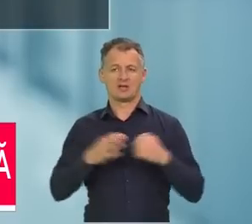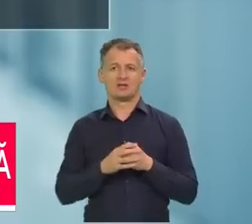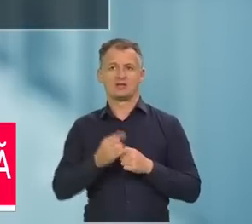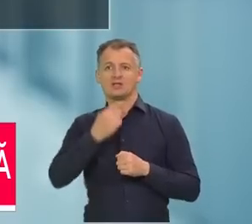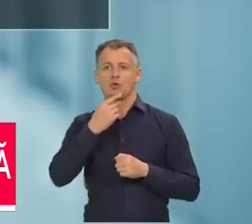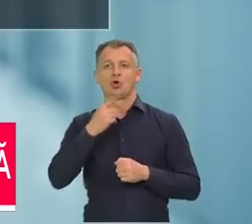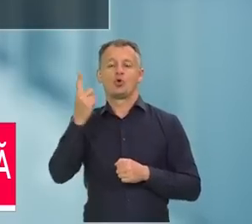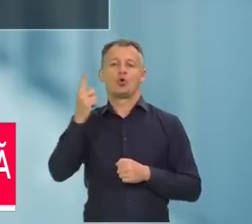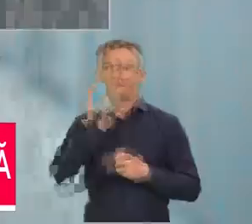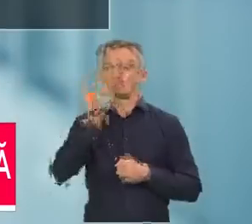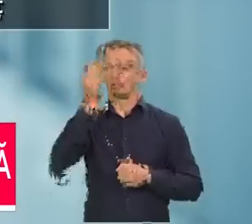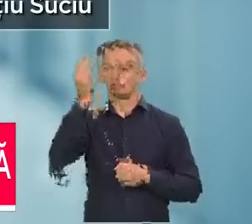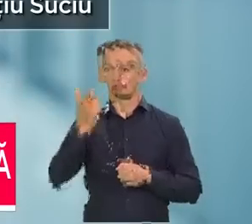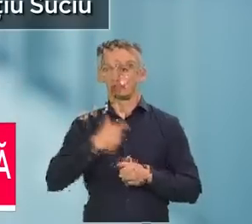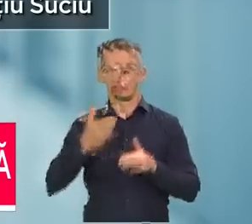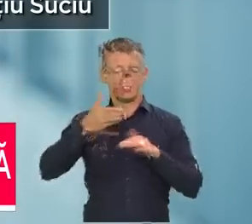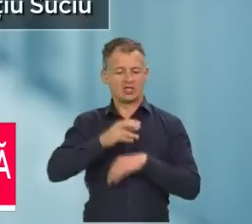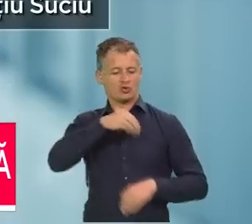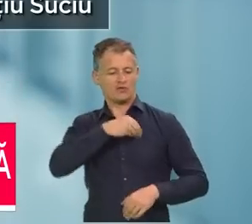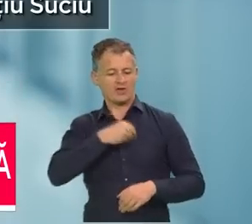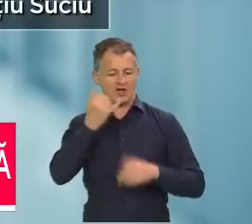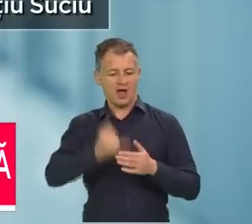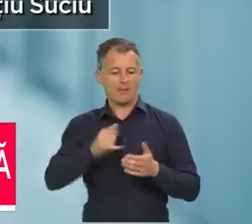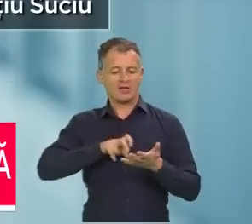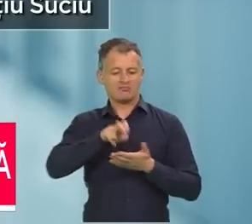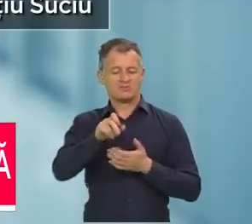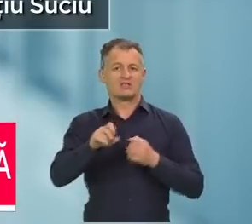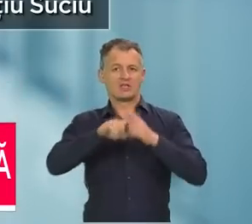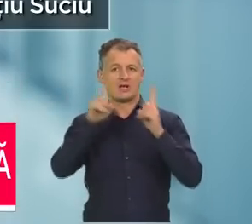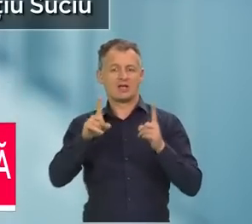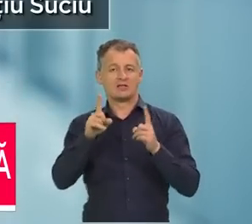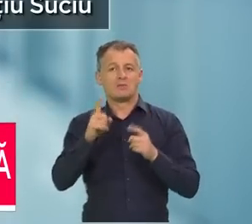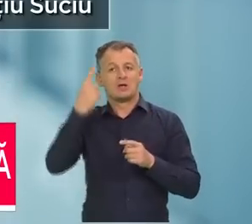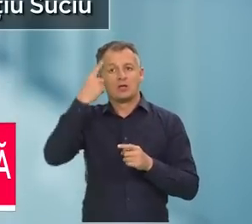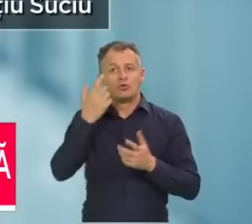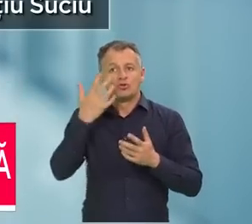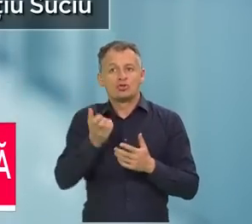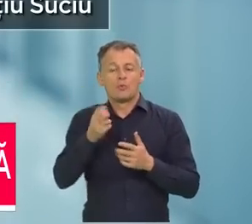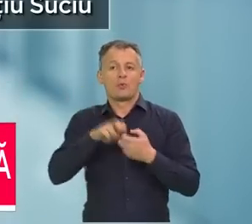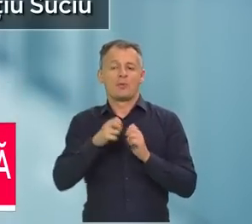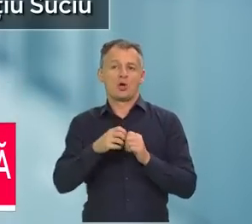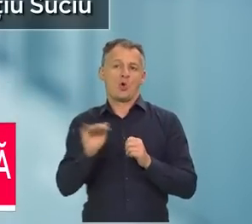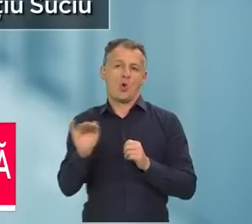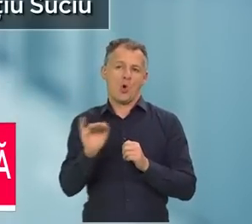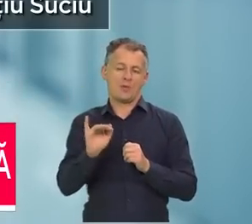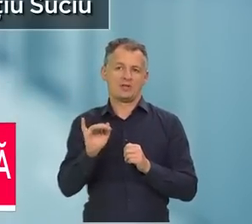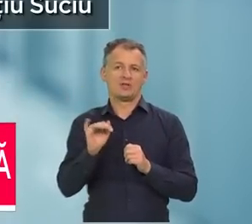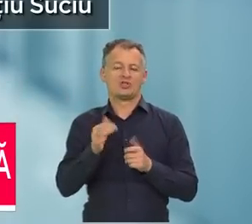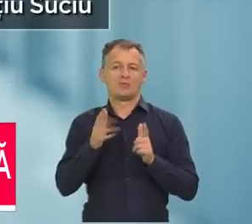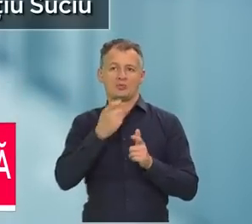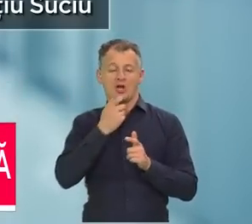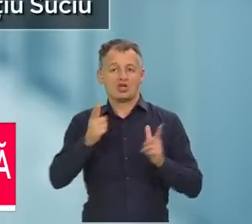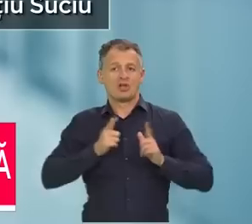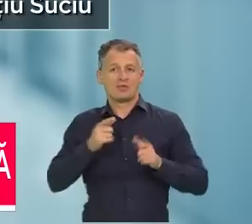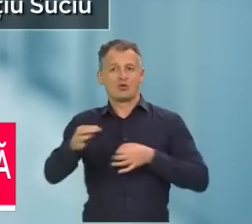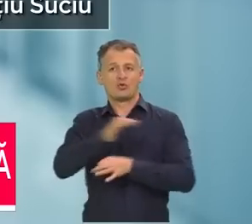cuiva. Și așa este. Am mers azi dimineața la institut gândindu-mă ce este în sufletul unei copile de 17 ani, pacientă de-a noastră care așteaptă un transplant știind cât de